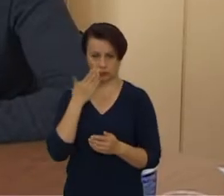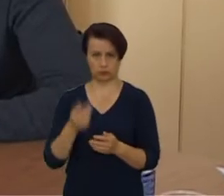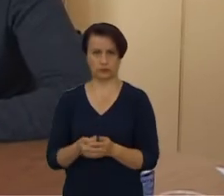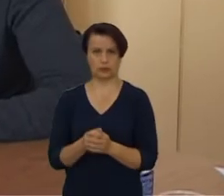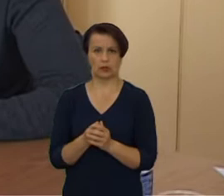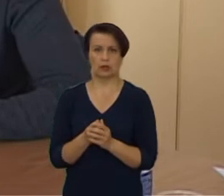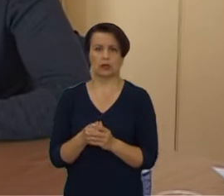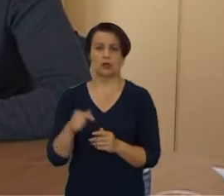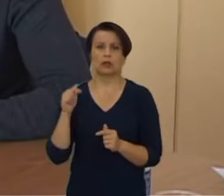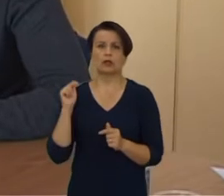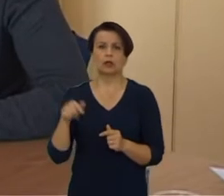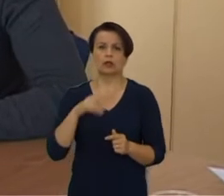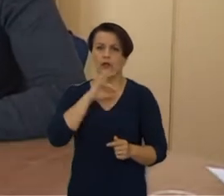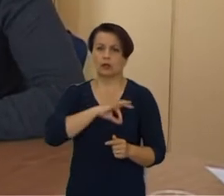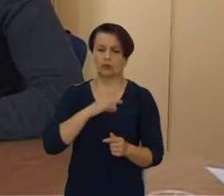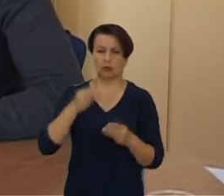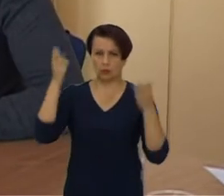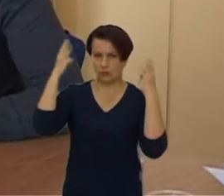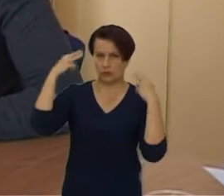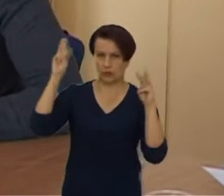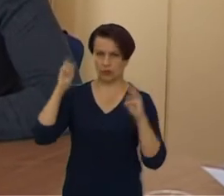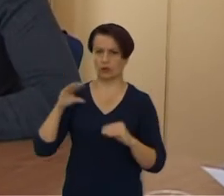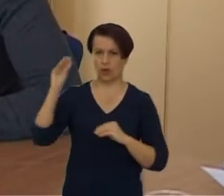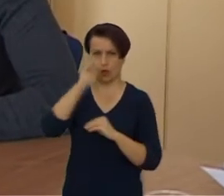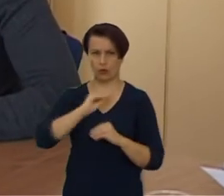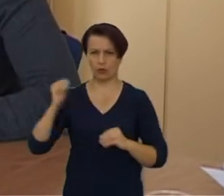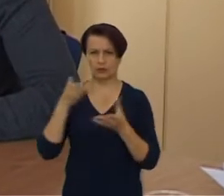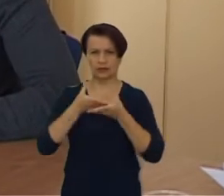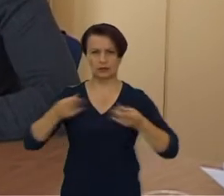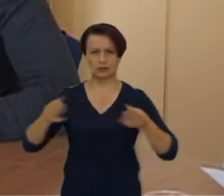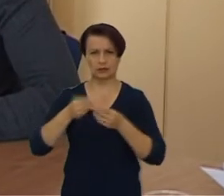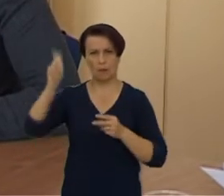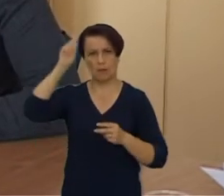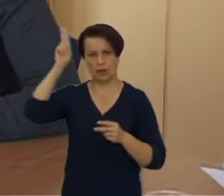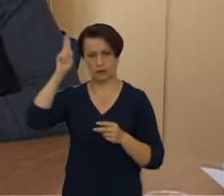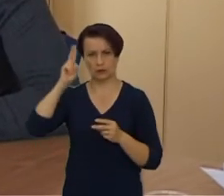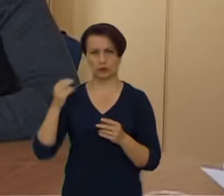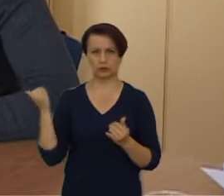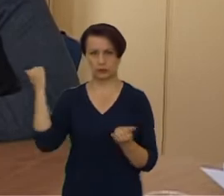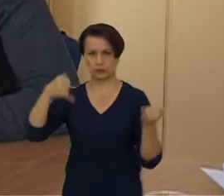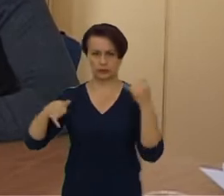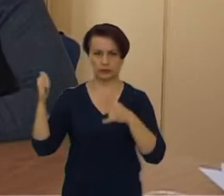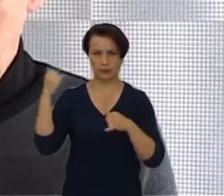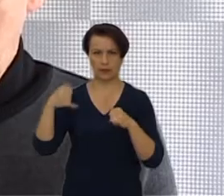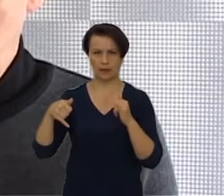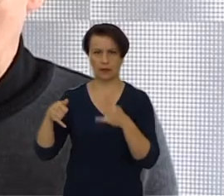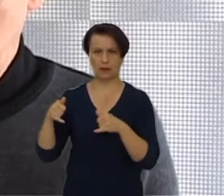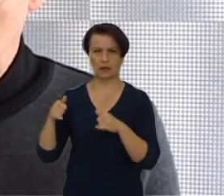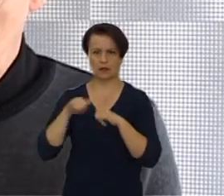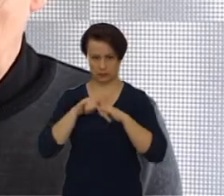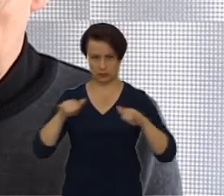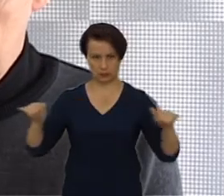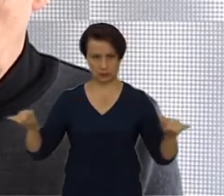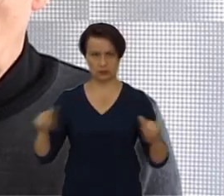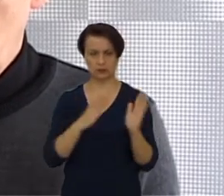prasme. Tai naudojama moderniausia šiuo metu esanti Europoje, reiškia, skisto miesto paskleidimo sistema. Nuo pernai